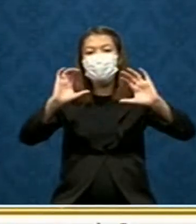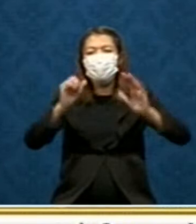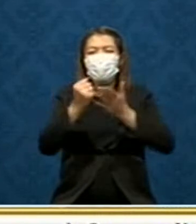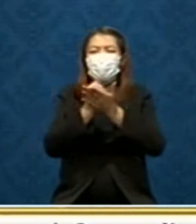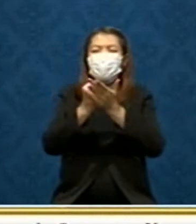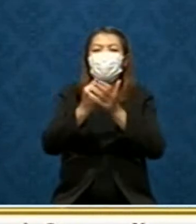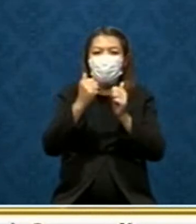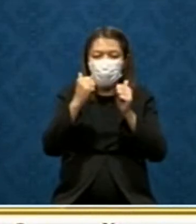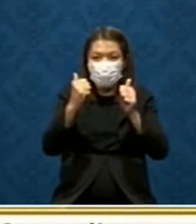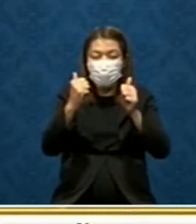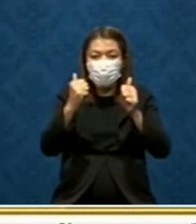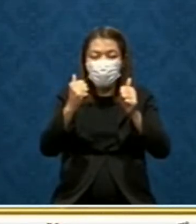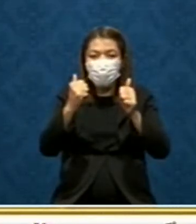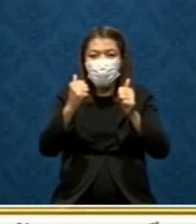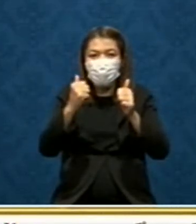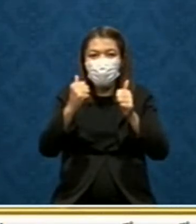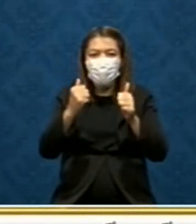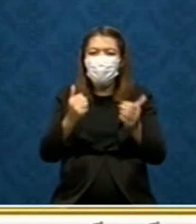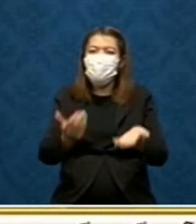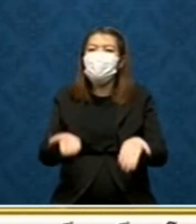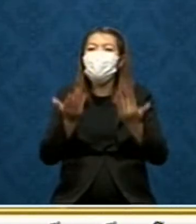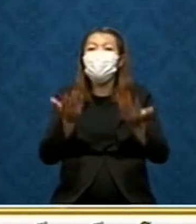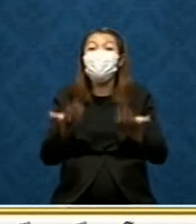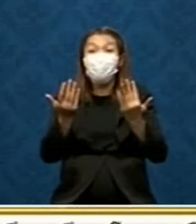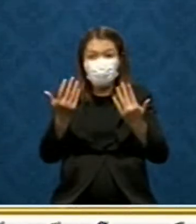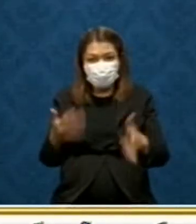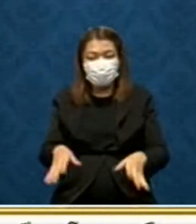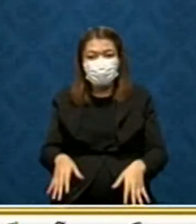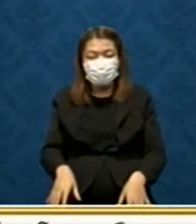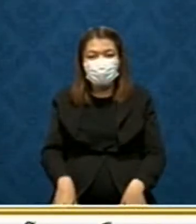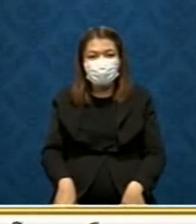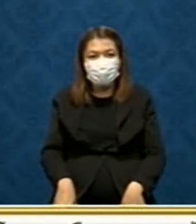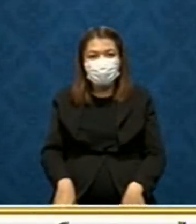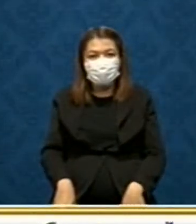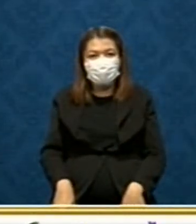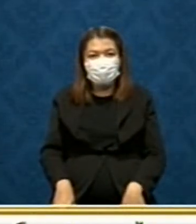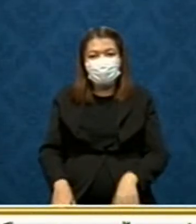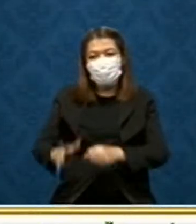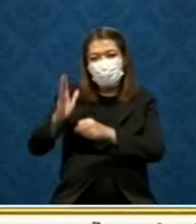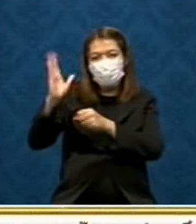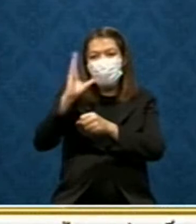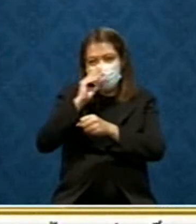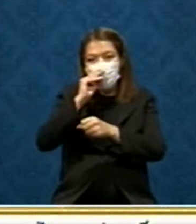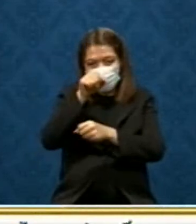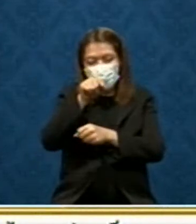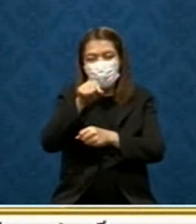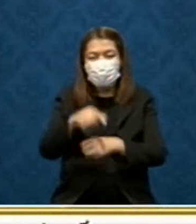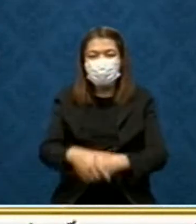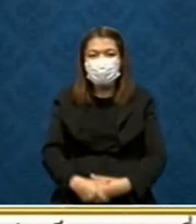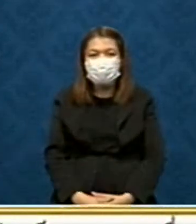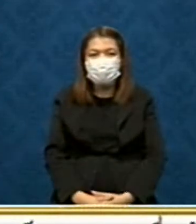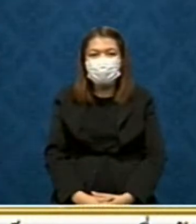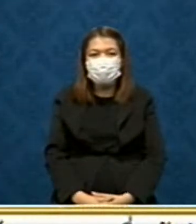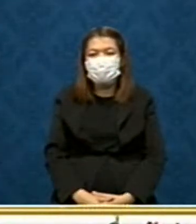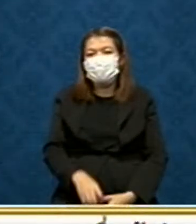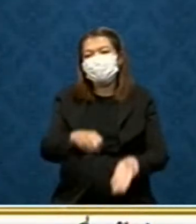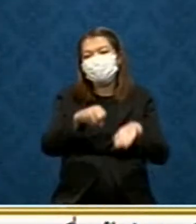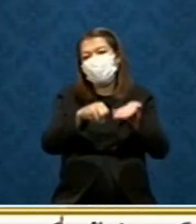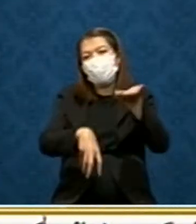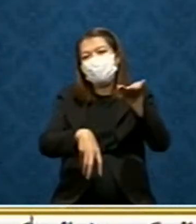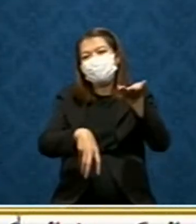ีบถตได้ดีครับเบาลงกเดิมนะครับ ท่านเจรพูใสภาหอสอบตก